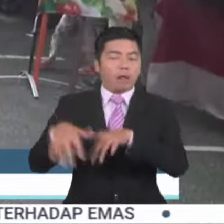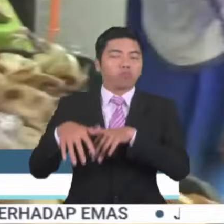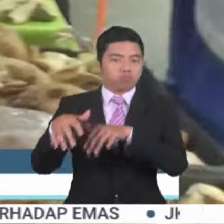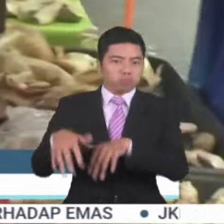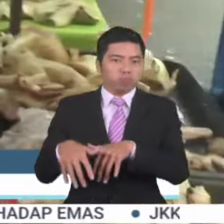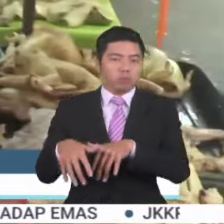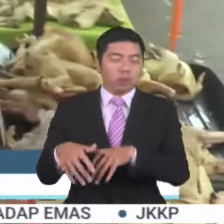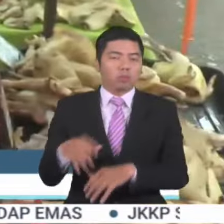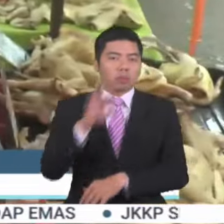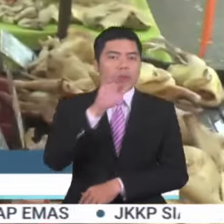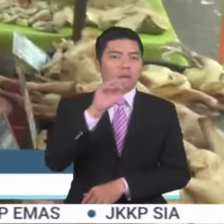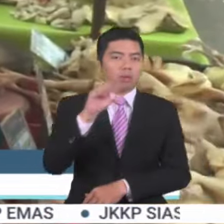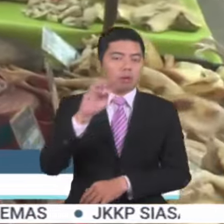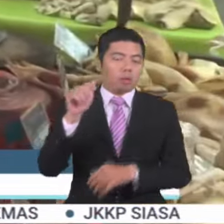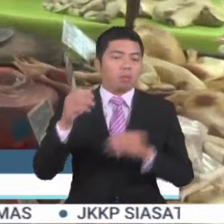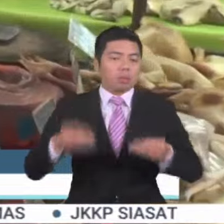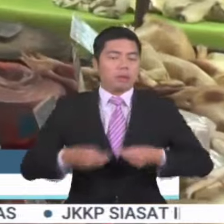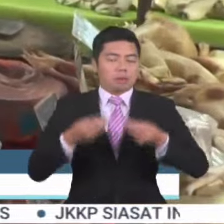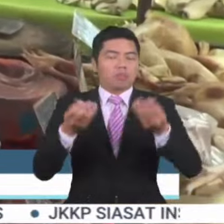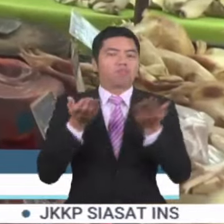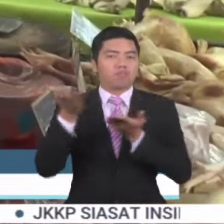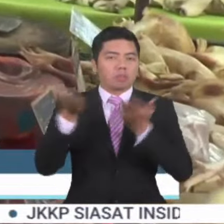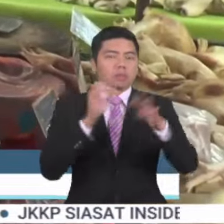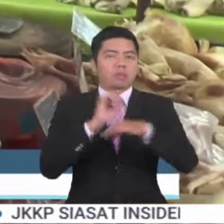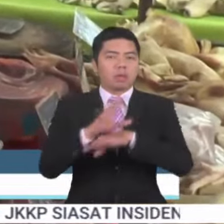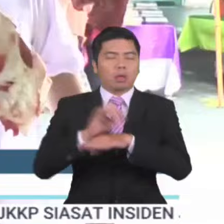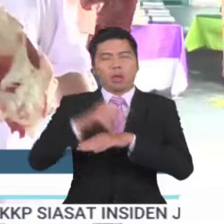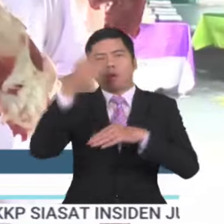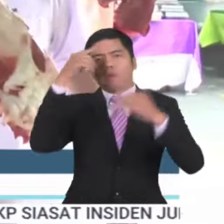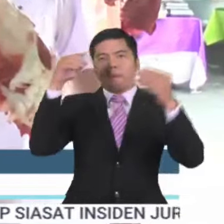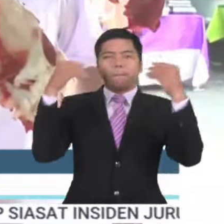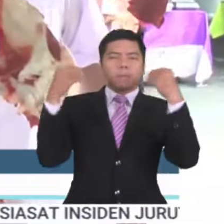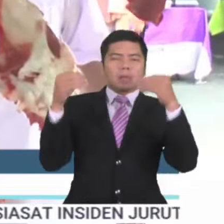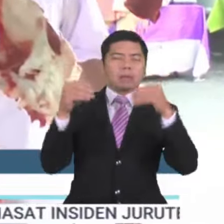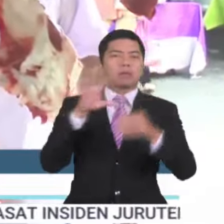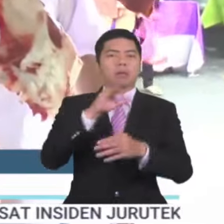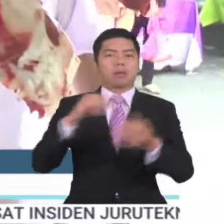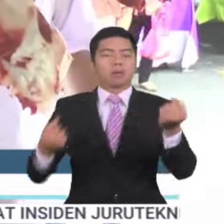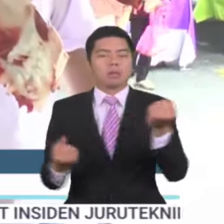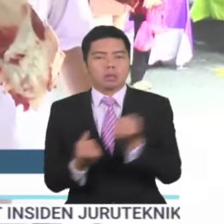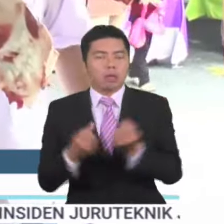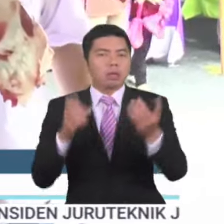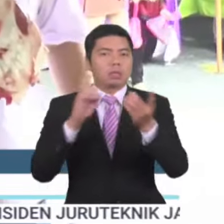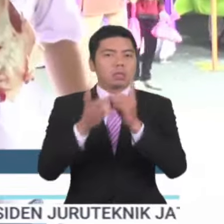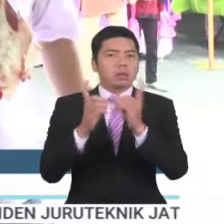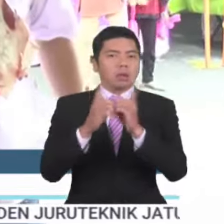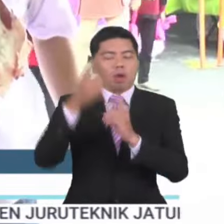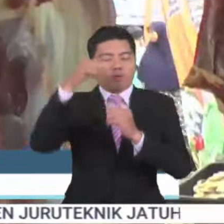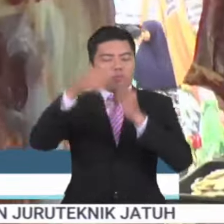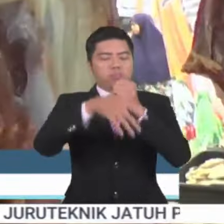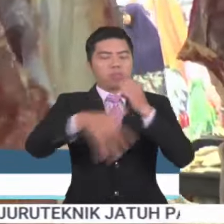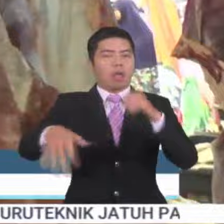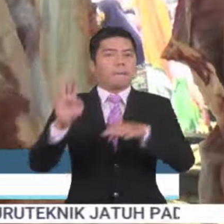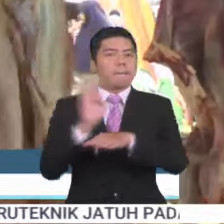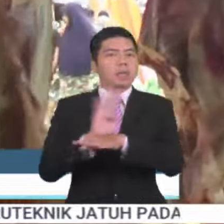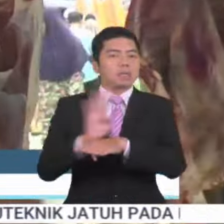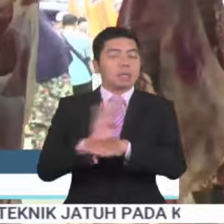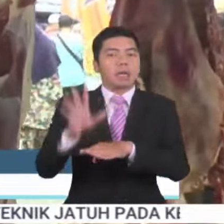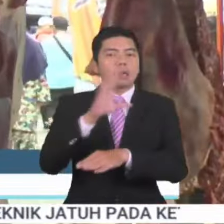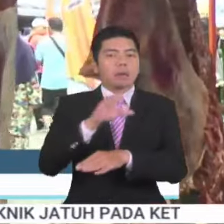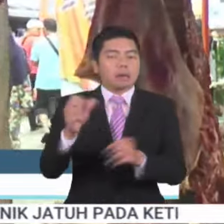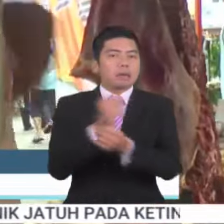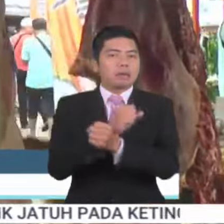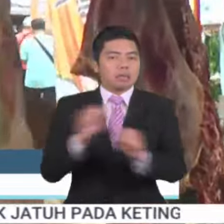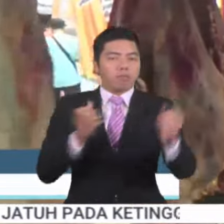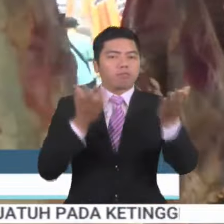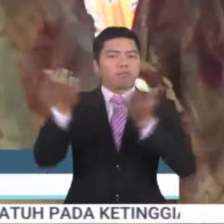ini. Farma turut menawarkan khidmat nasihat mengenai pemasaran, menyokong pendigitalan rantaian pemasaran serta menyediakan